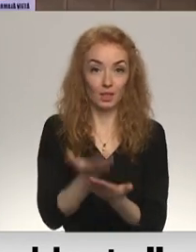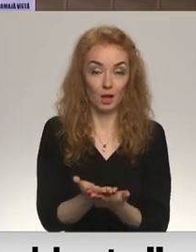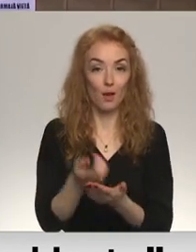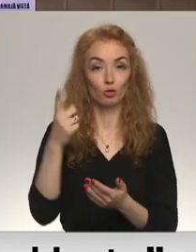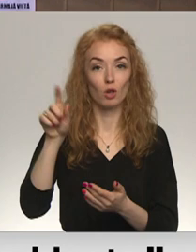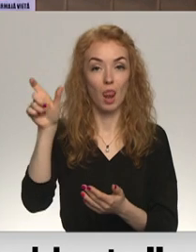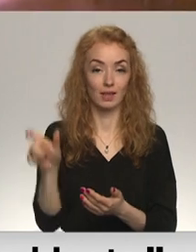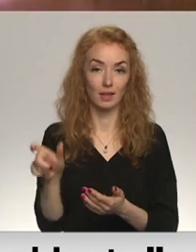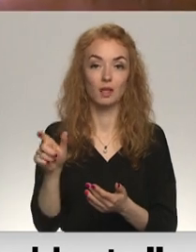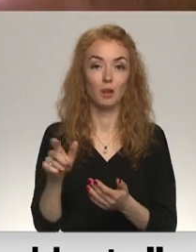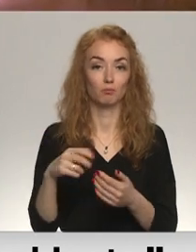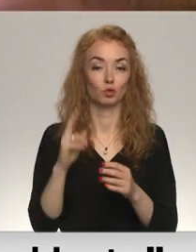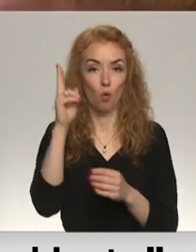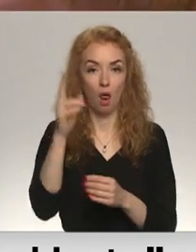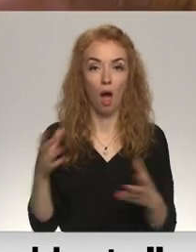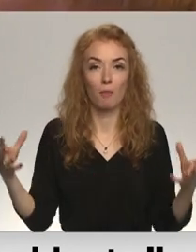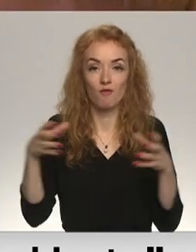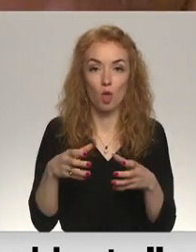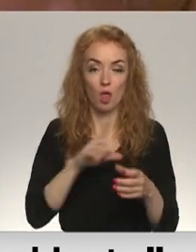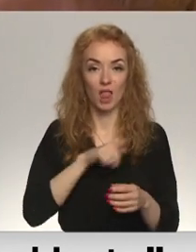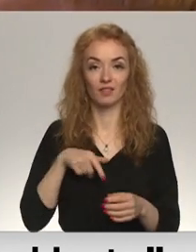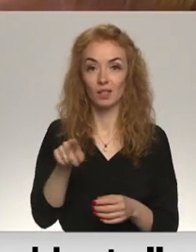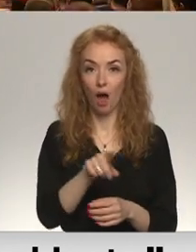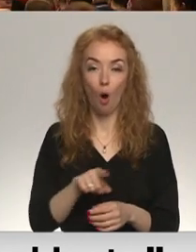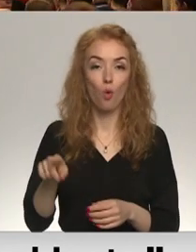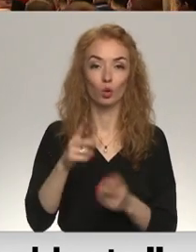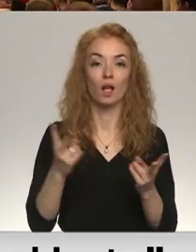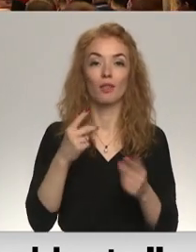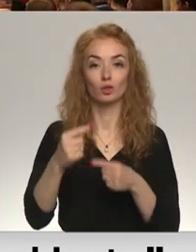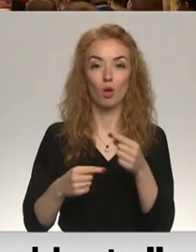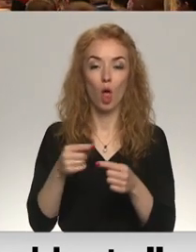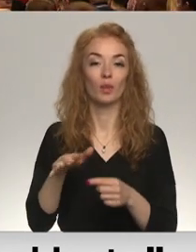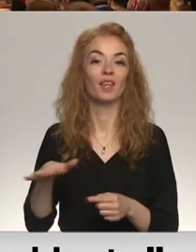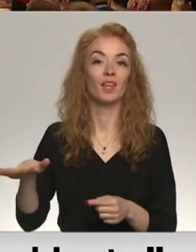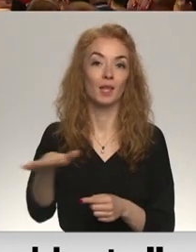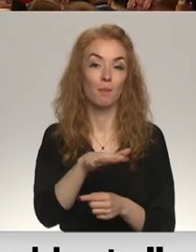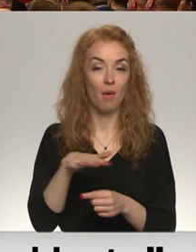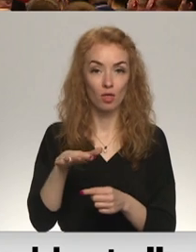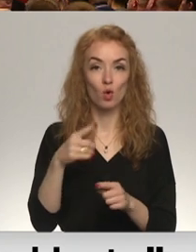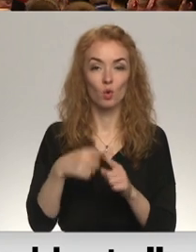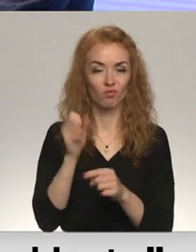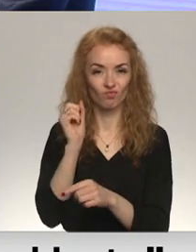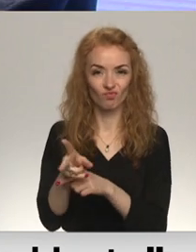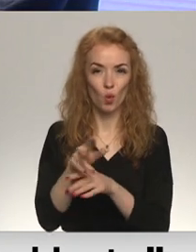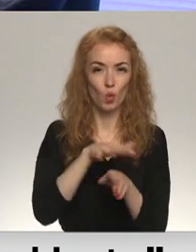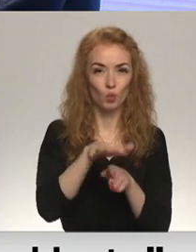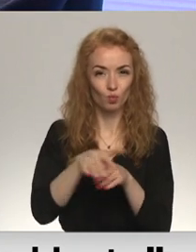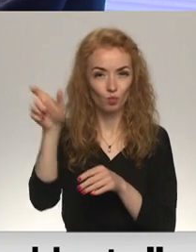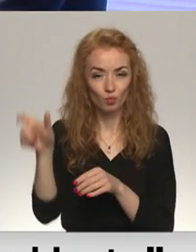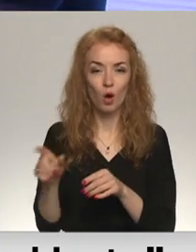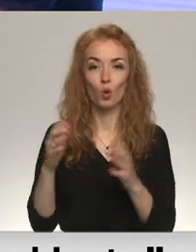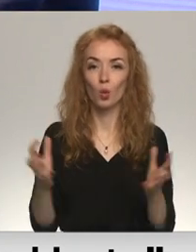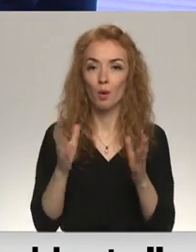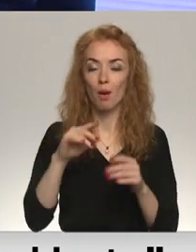sola apvienot Latvijas tautu kā vienu lielu un, domājams, tradicionālu ģimeni. Padzīt radikāļus, rūpēties par ekonomikas